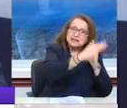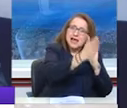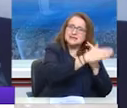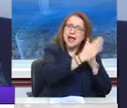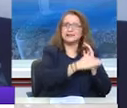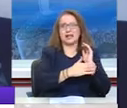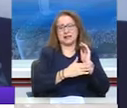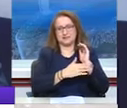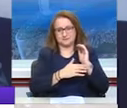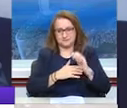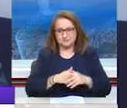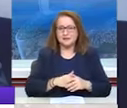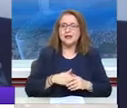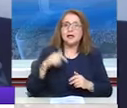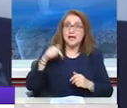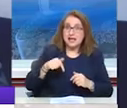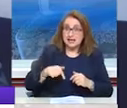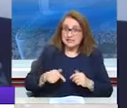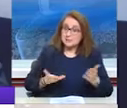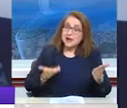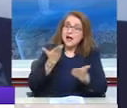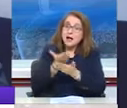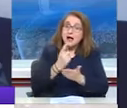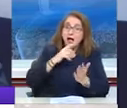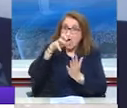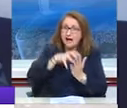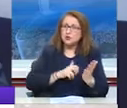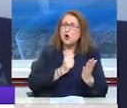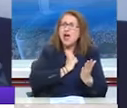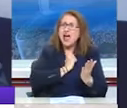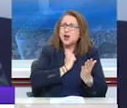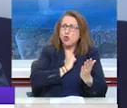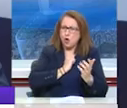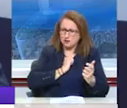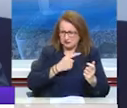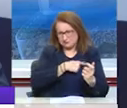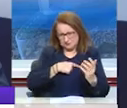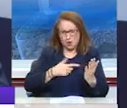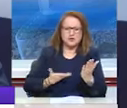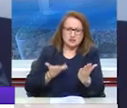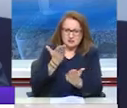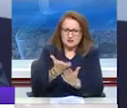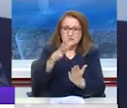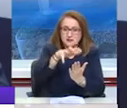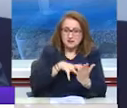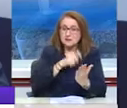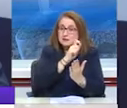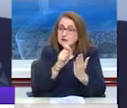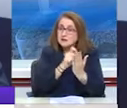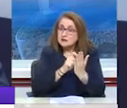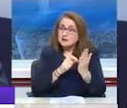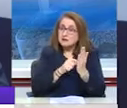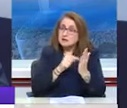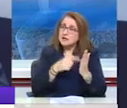σήμερα, το έντυπο εργοδοτών στο πληροφοριακό σύστημα Εργάνη έχει εμπλουτιστεί με τις ειδικές κατηγορίες ΚΑΔ που ανήκουν